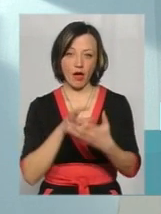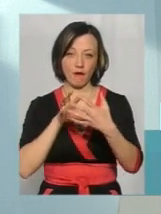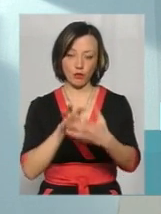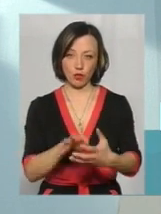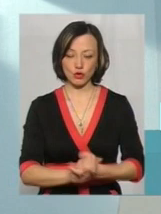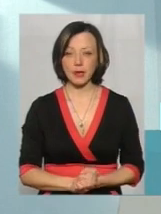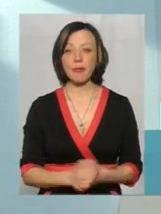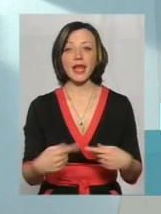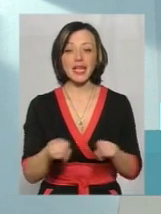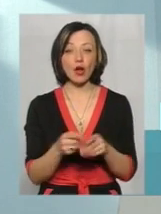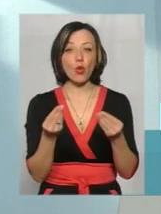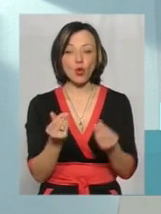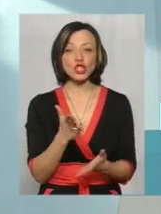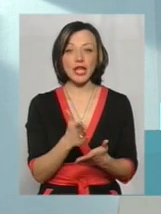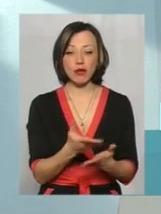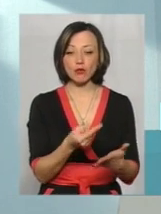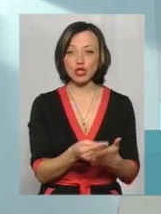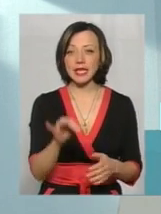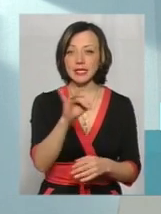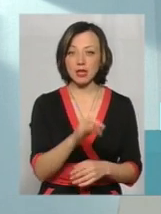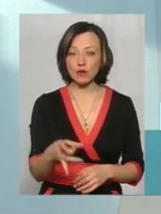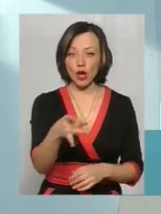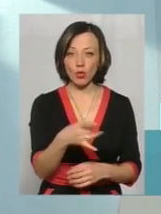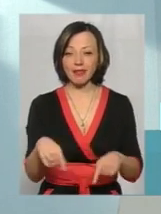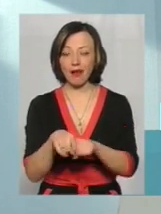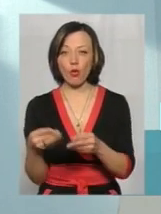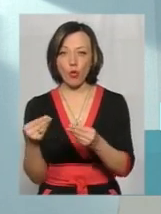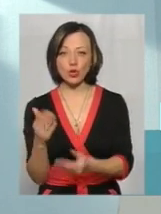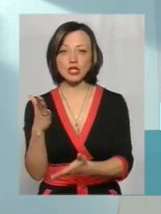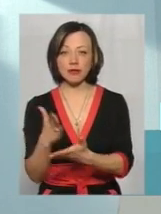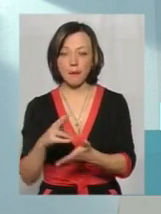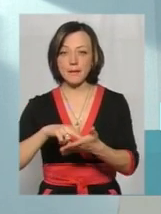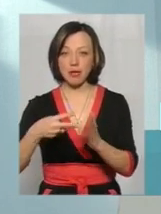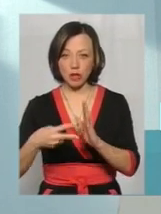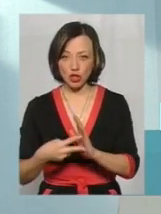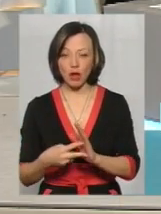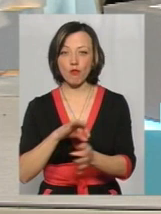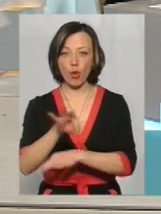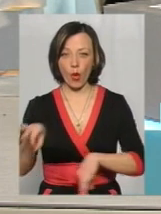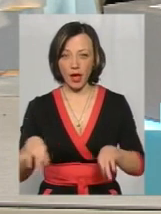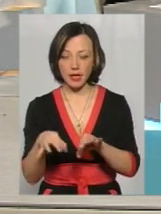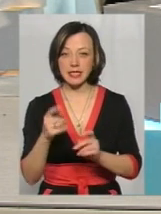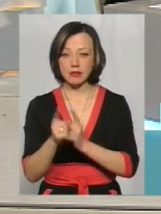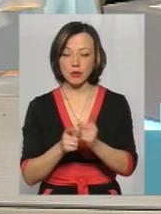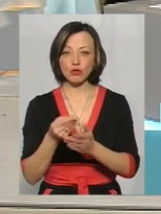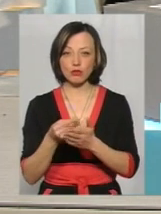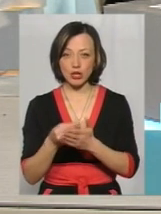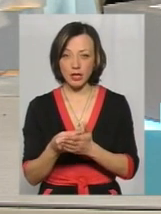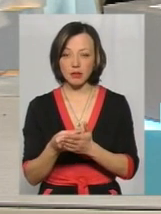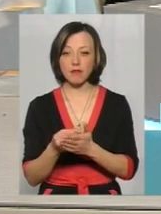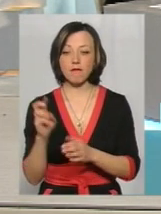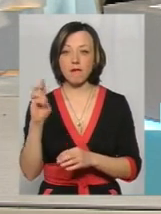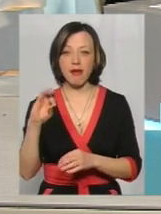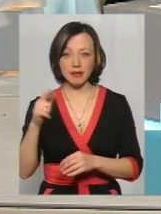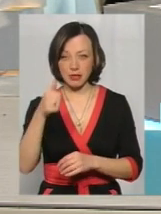засоби. Такі кошти є і в бюджеті Ізяславського району, такі кошти передбачаються і в проєкті змін до бюджету, які будуть в